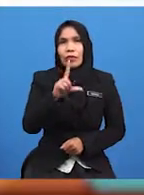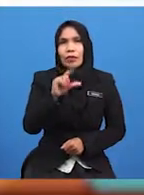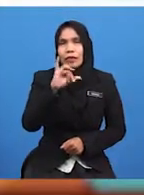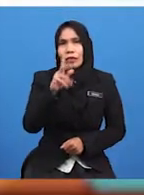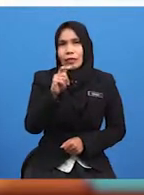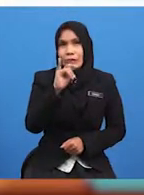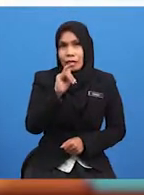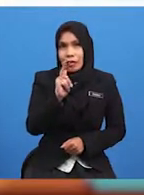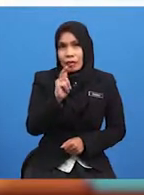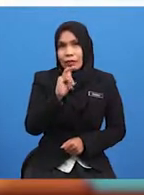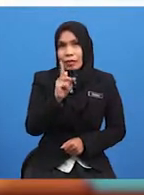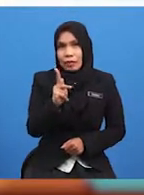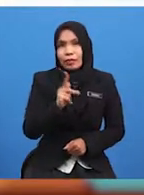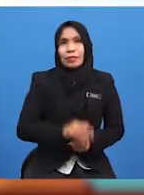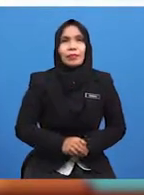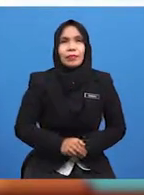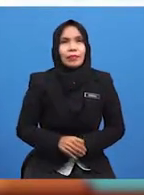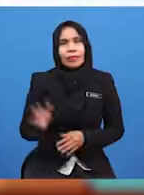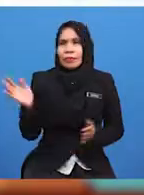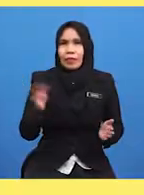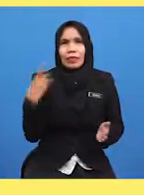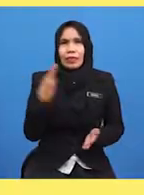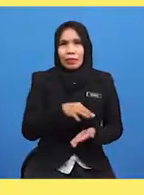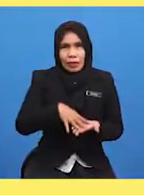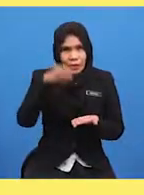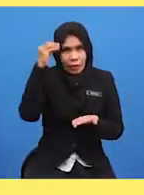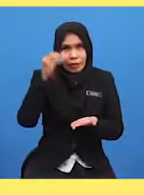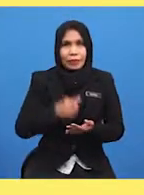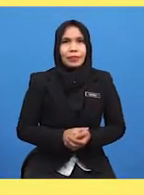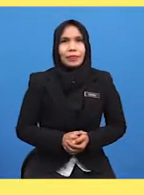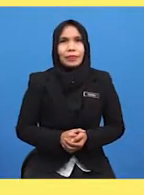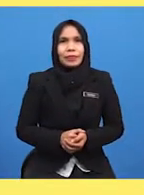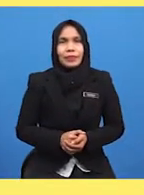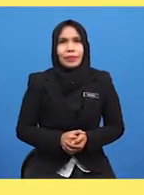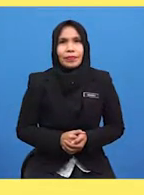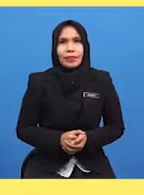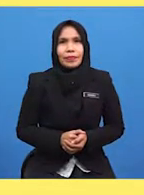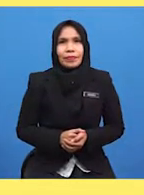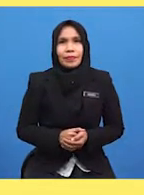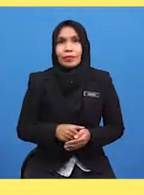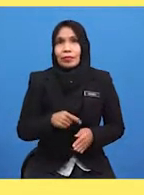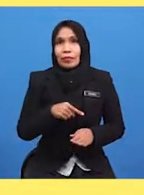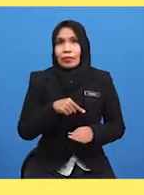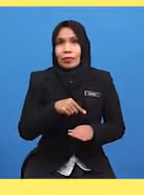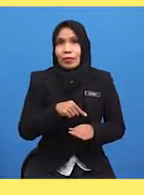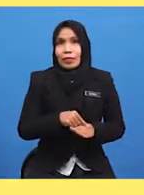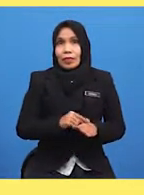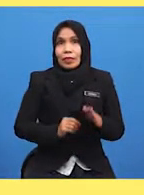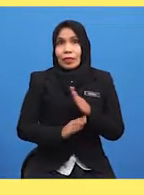murid-murid Mari kita pelajari secara terperinci serta ceplosan fase kritis di negeri Selangor